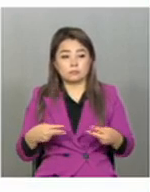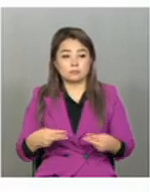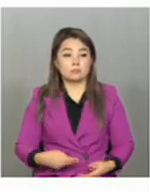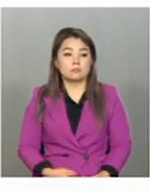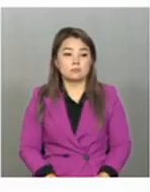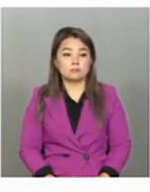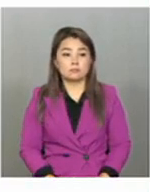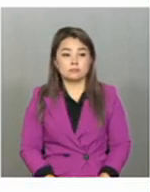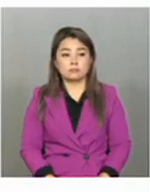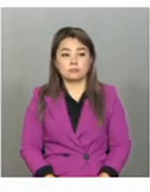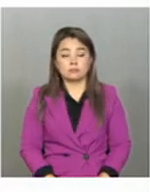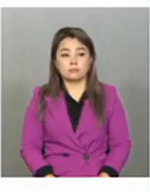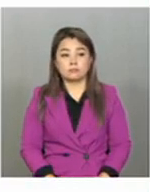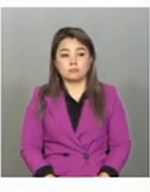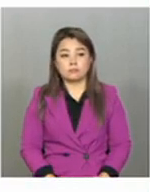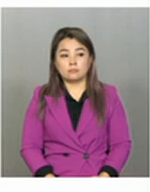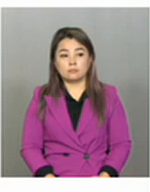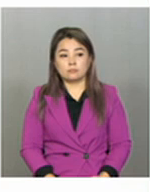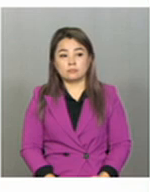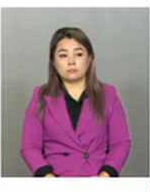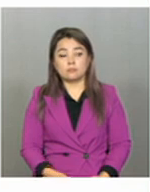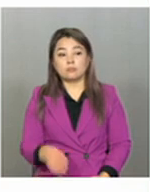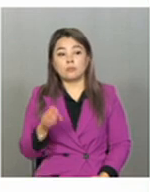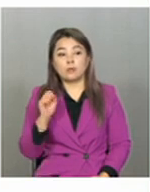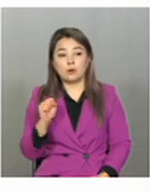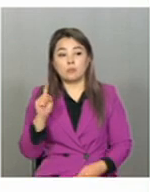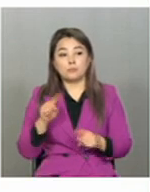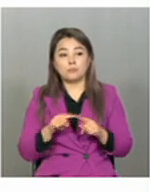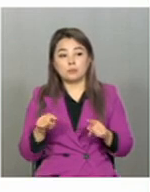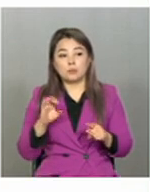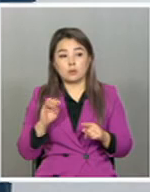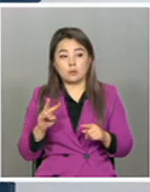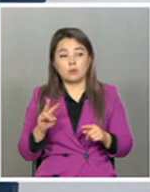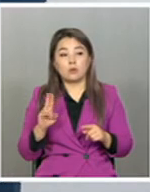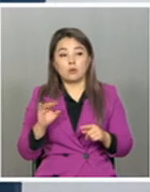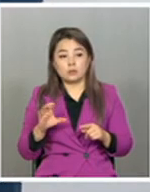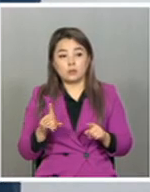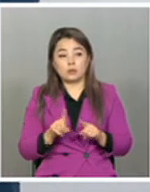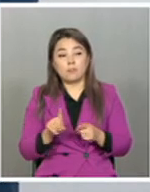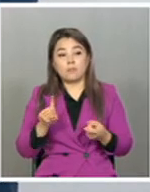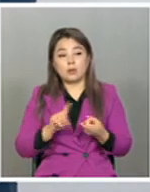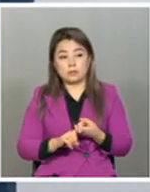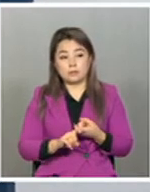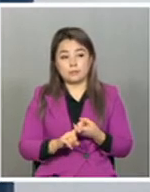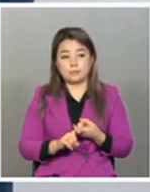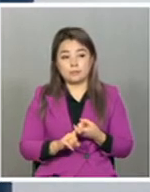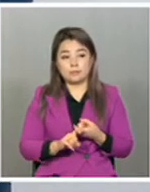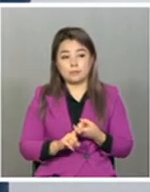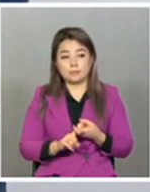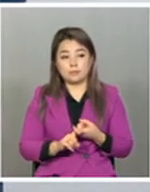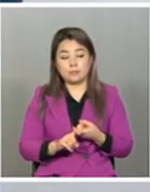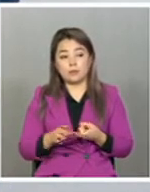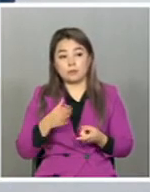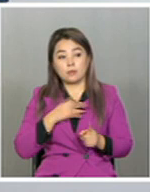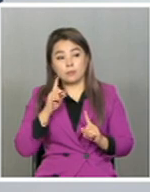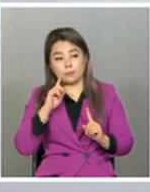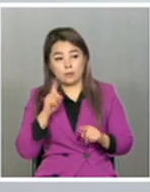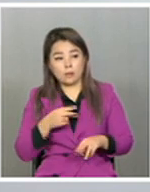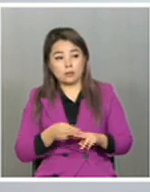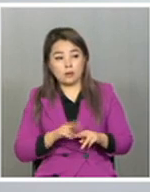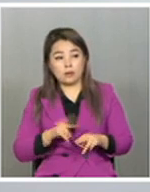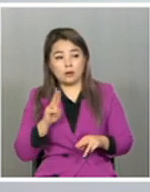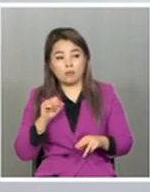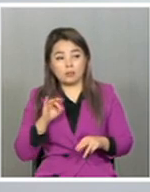болады. Енді а бұрышының синус мен косинусының арасында байланыс біз білеміз, олардың